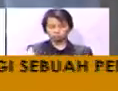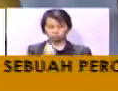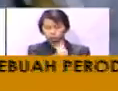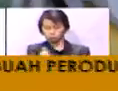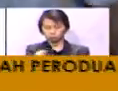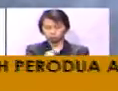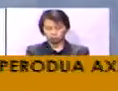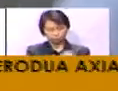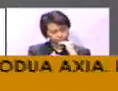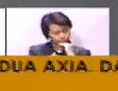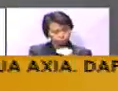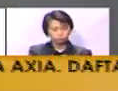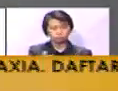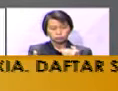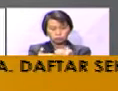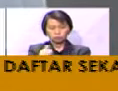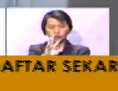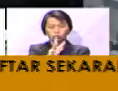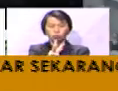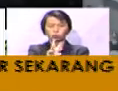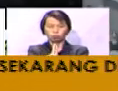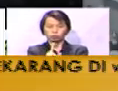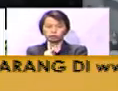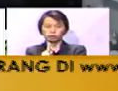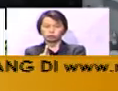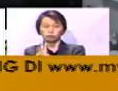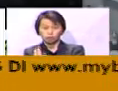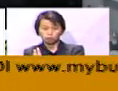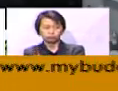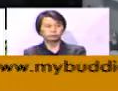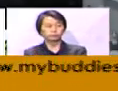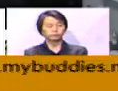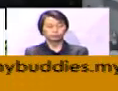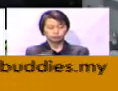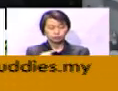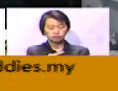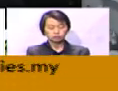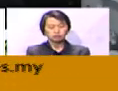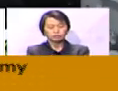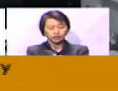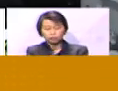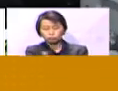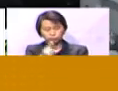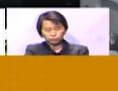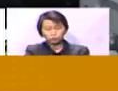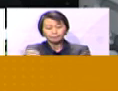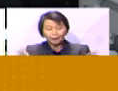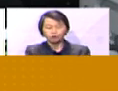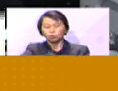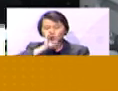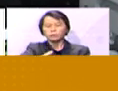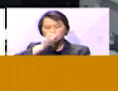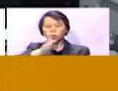di tahap optimum menjelang wukuf. Kita memang sarankan jemaah haji untuk minum banyak air, minum air yang